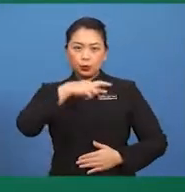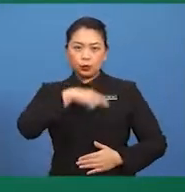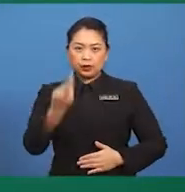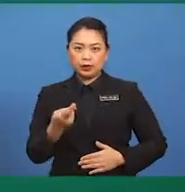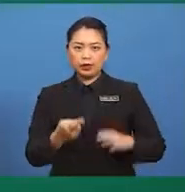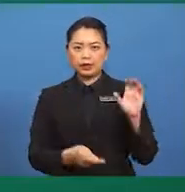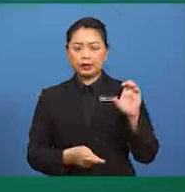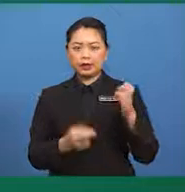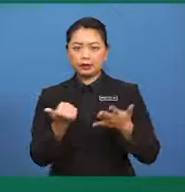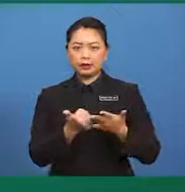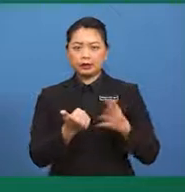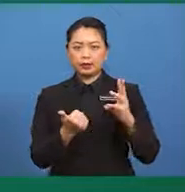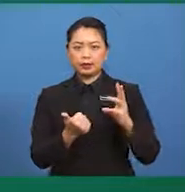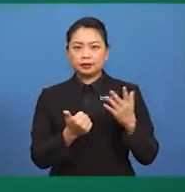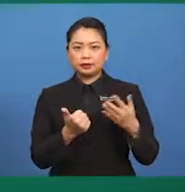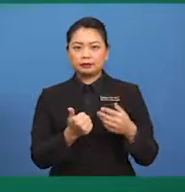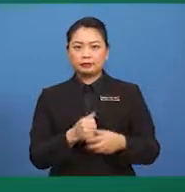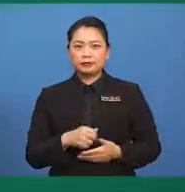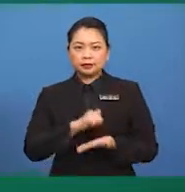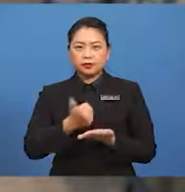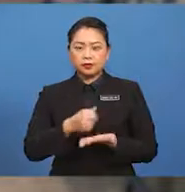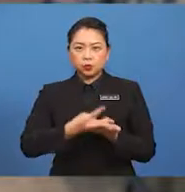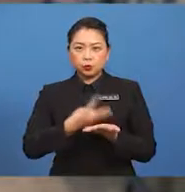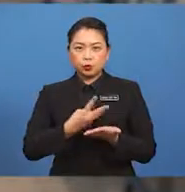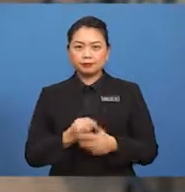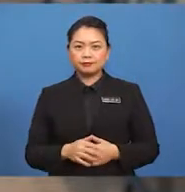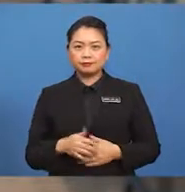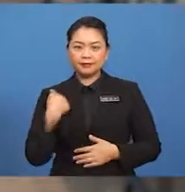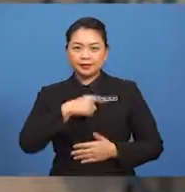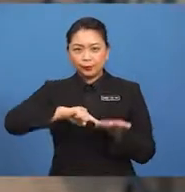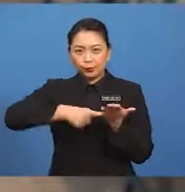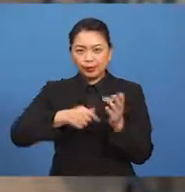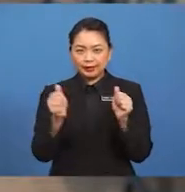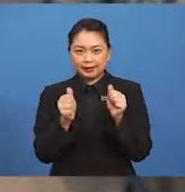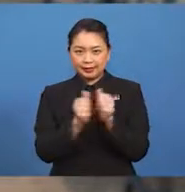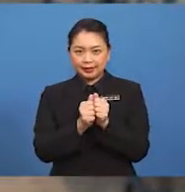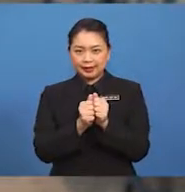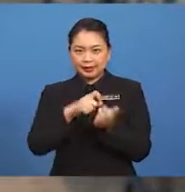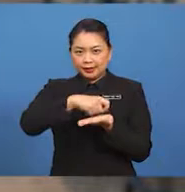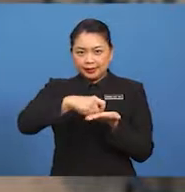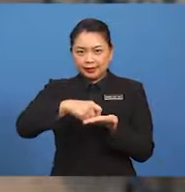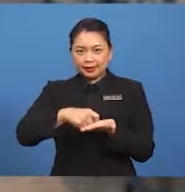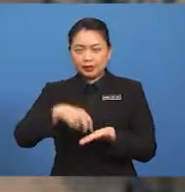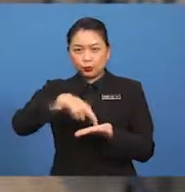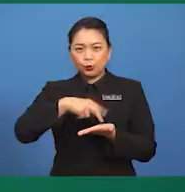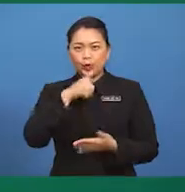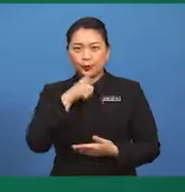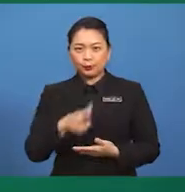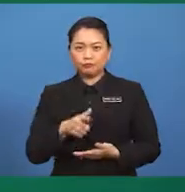E. petikan penyata kedudukan kewangan. Kita mulakan dengan catatan hutang lapuk dalam jurnal